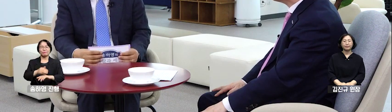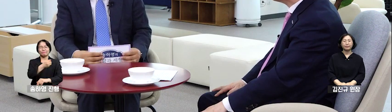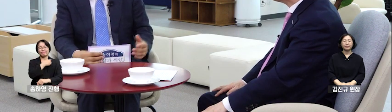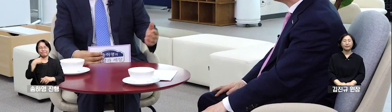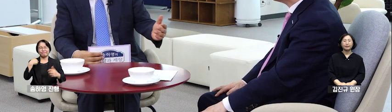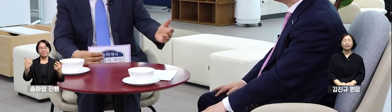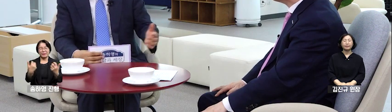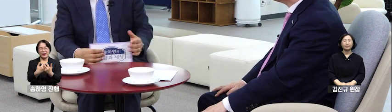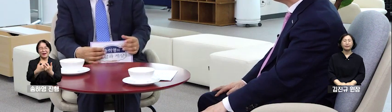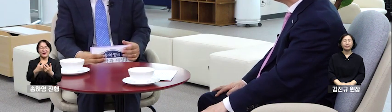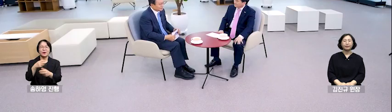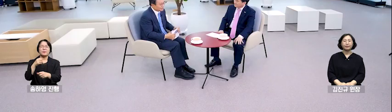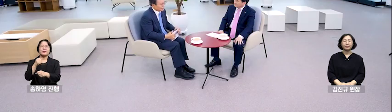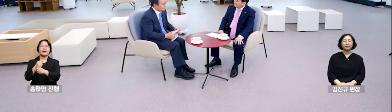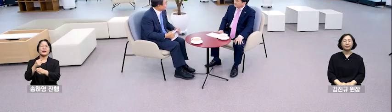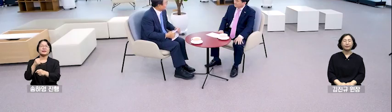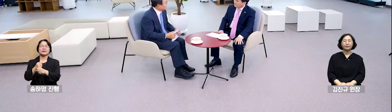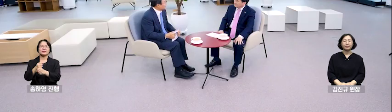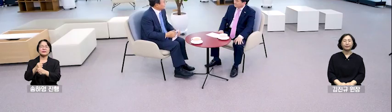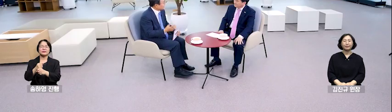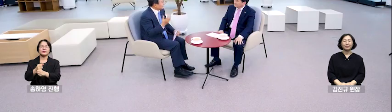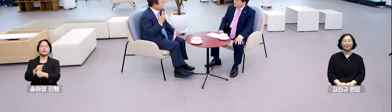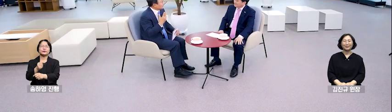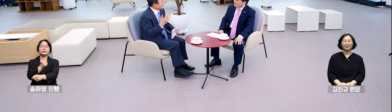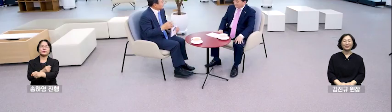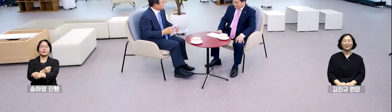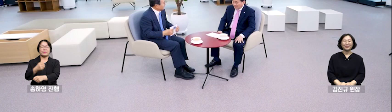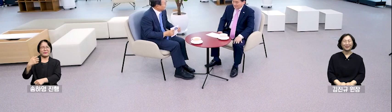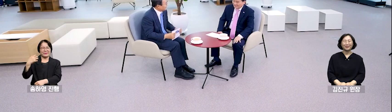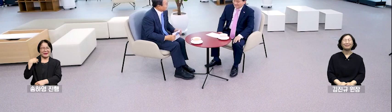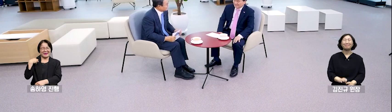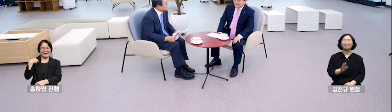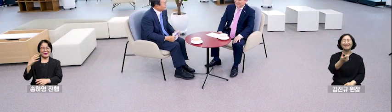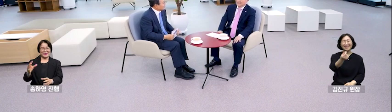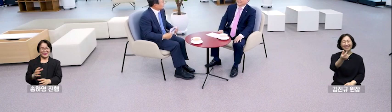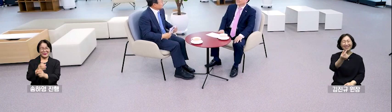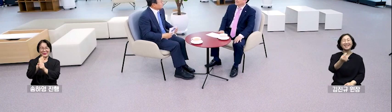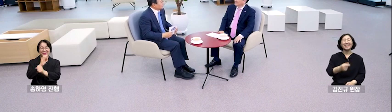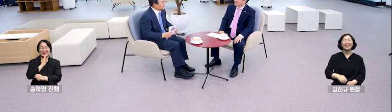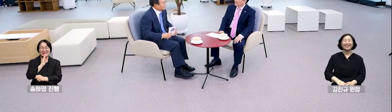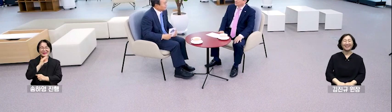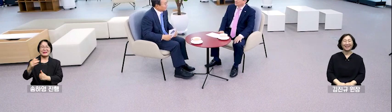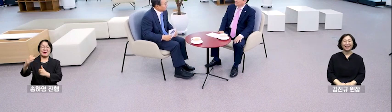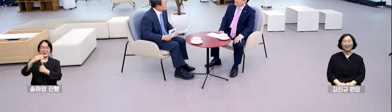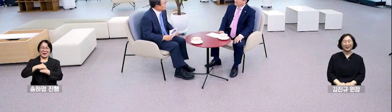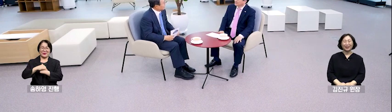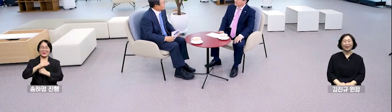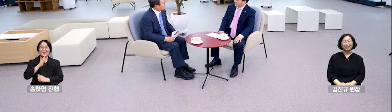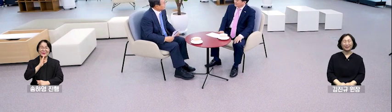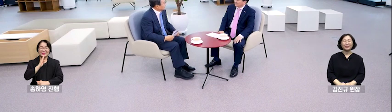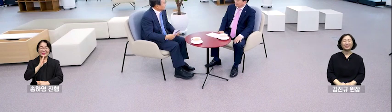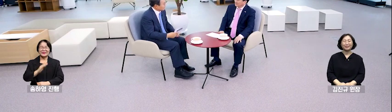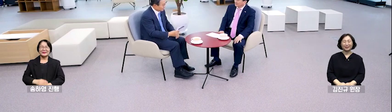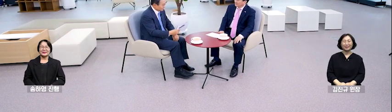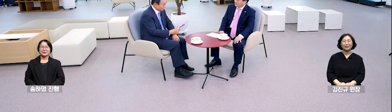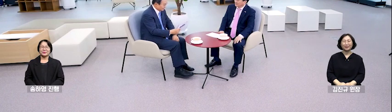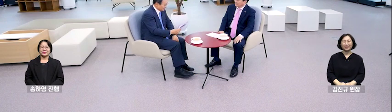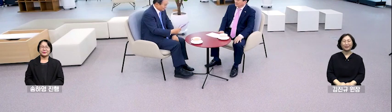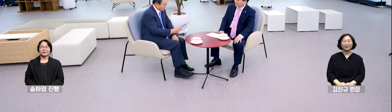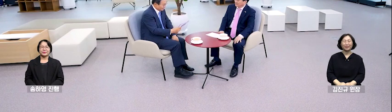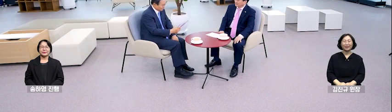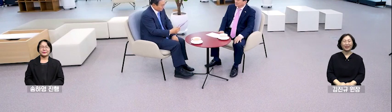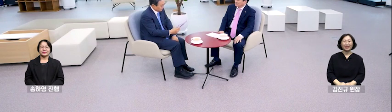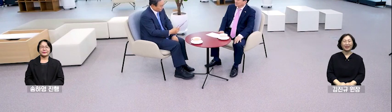만드는데 기어 하시겠다 이렇게 제가 요약해 문제 햄버거 사명감으로 갖고 계신 게 아닌데 냉각에